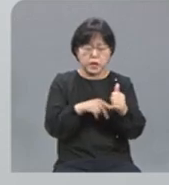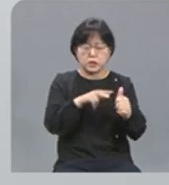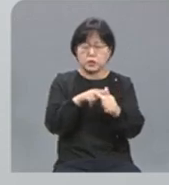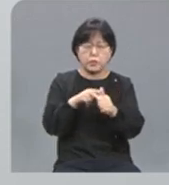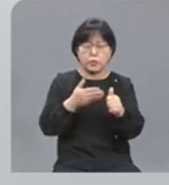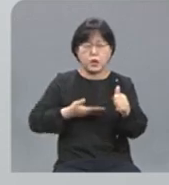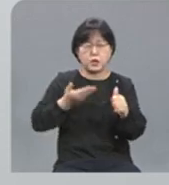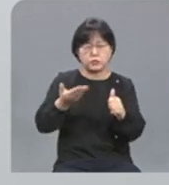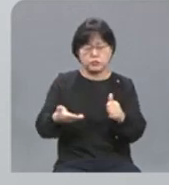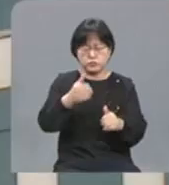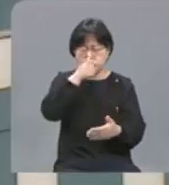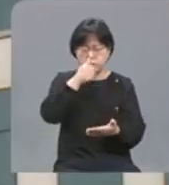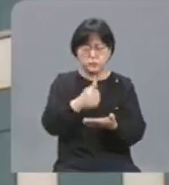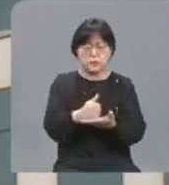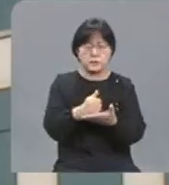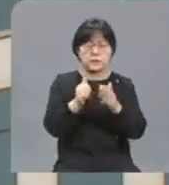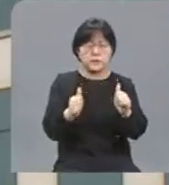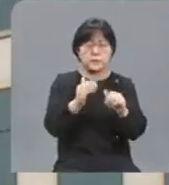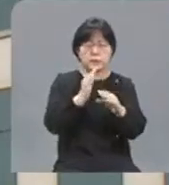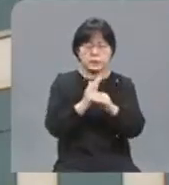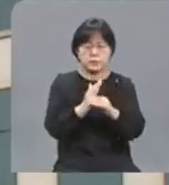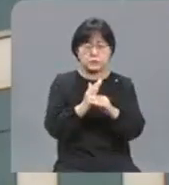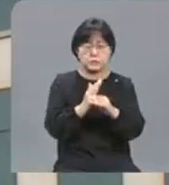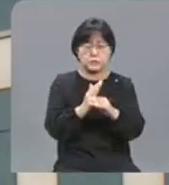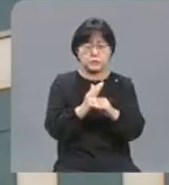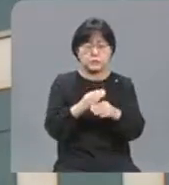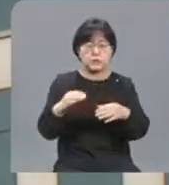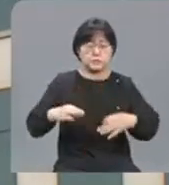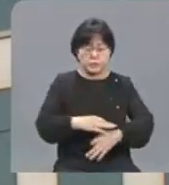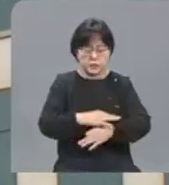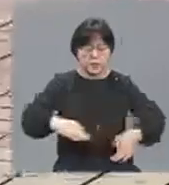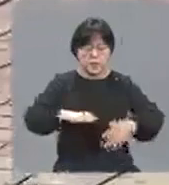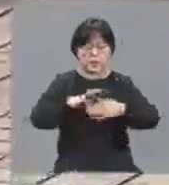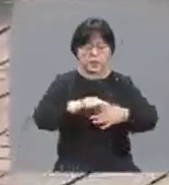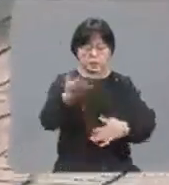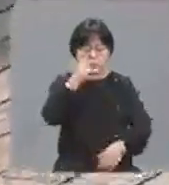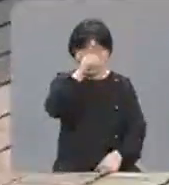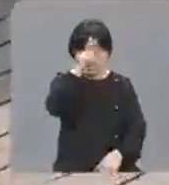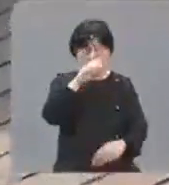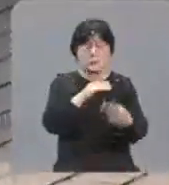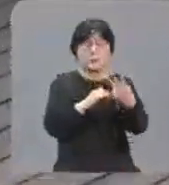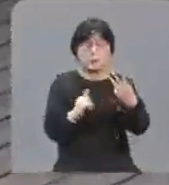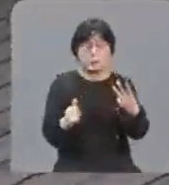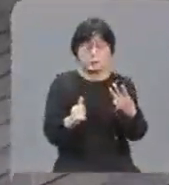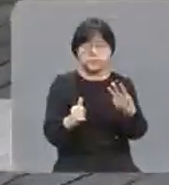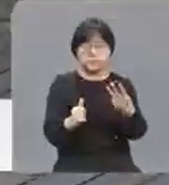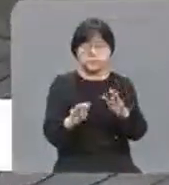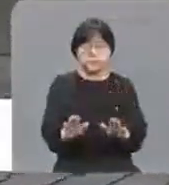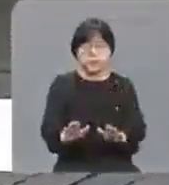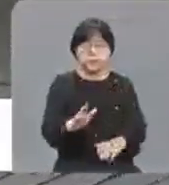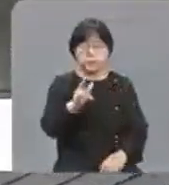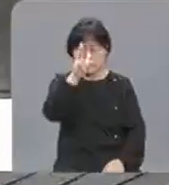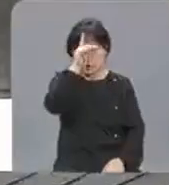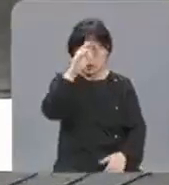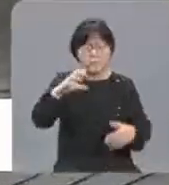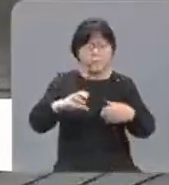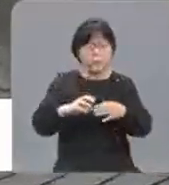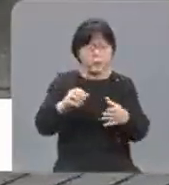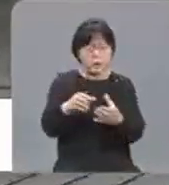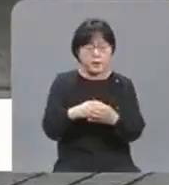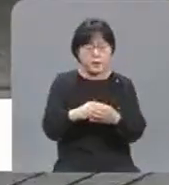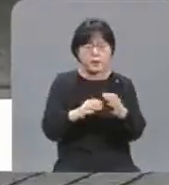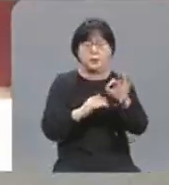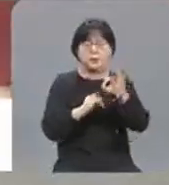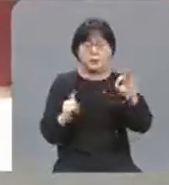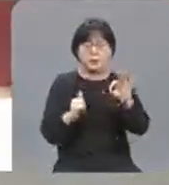등으로 재판을 받고 있습니다 사건 브로커 비리에 연루된 전직 경찰관들은 최소 세명 현직 경찰관을 포함해 경찰관계자